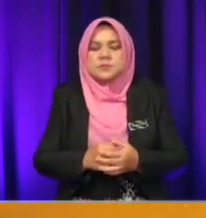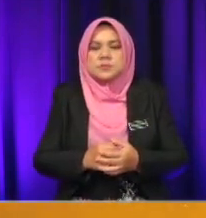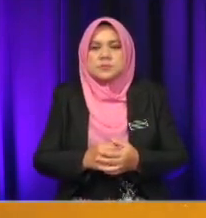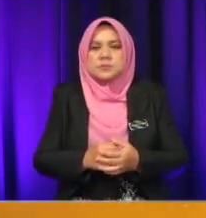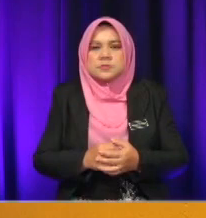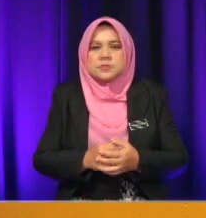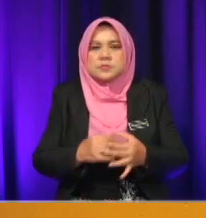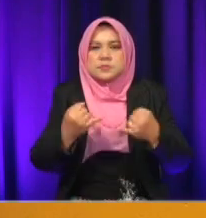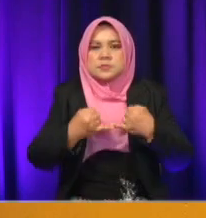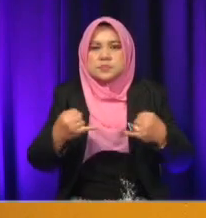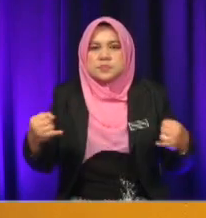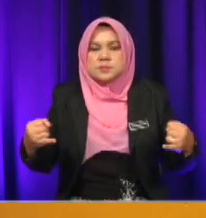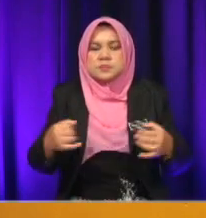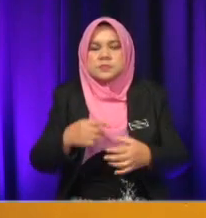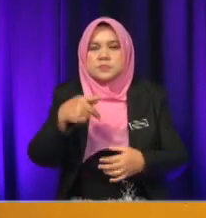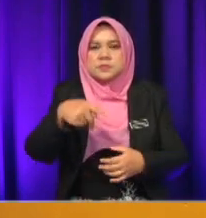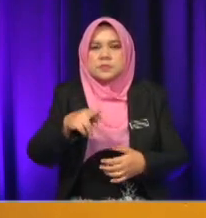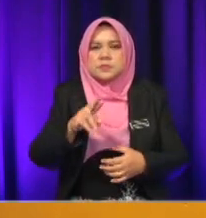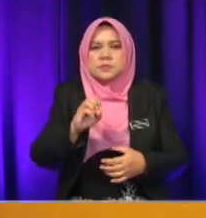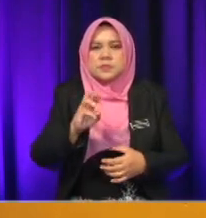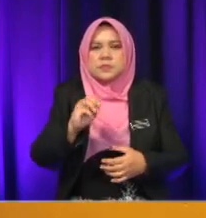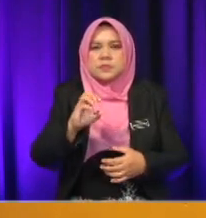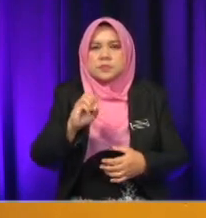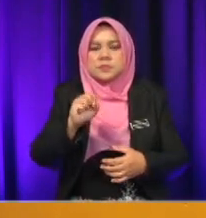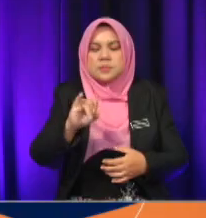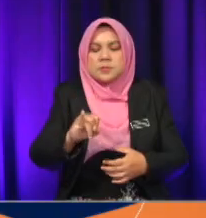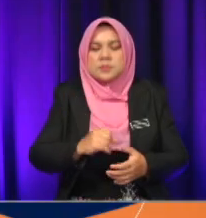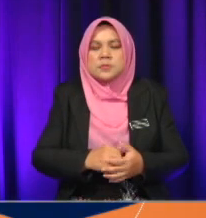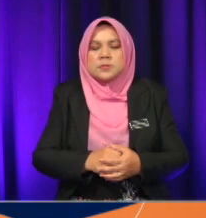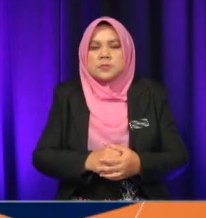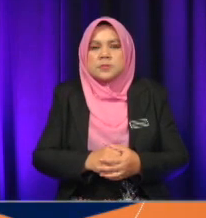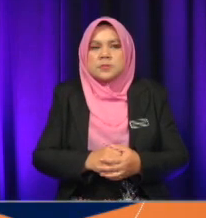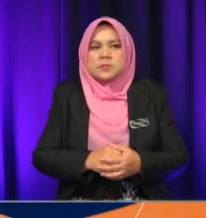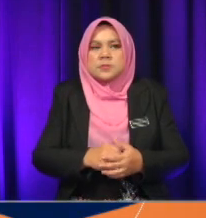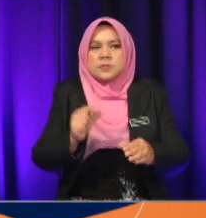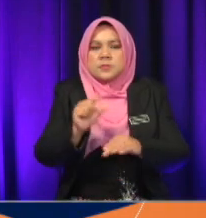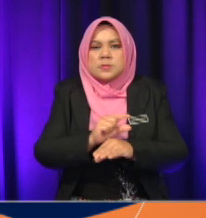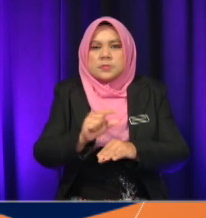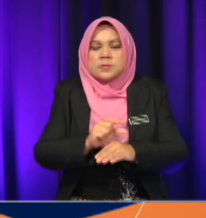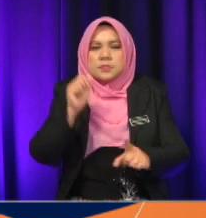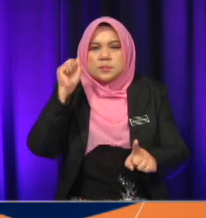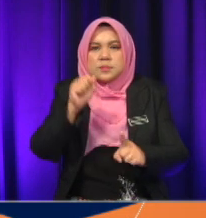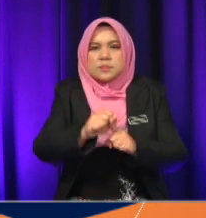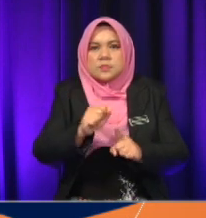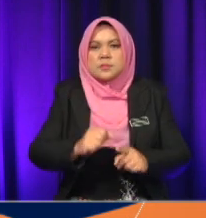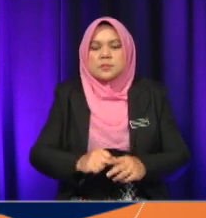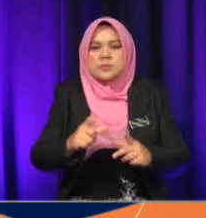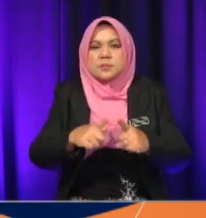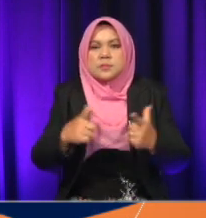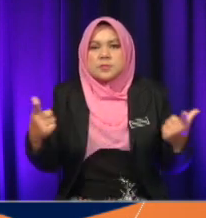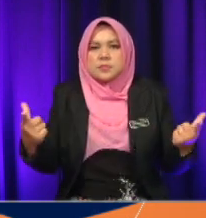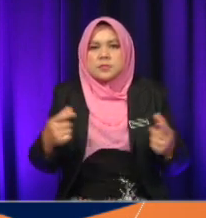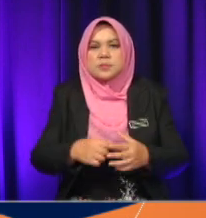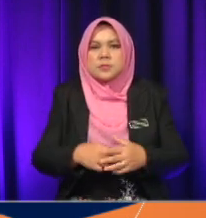juga jenis promosi yang digunakan bergantung kepada jenis produk, pengguna sasaran dan luas